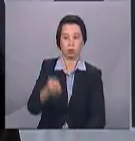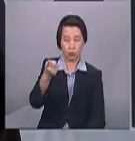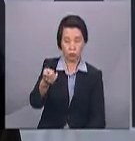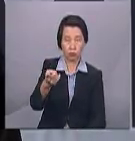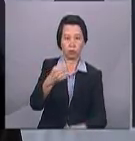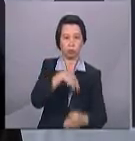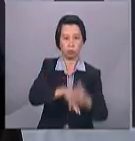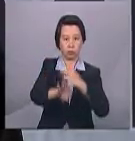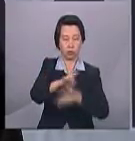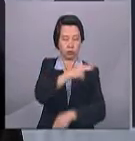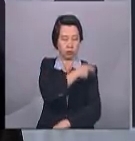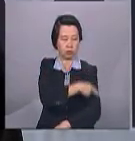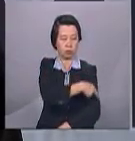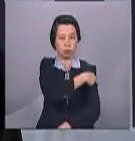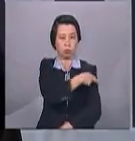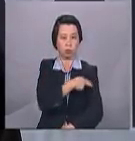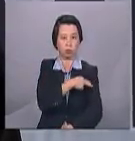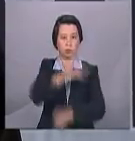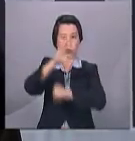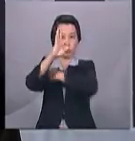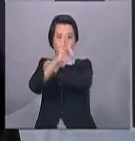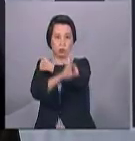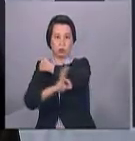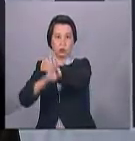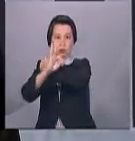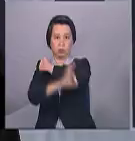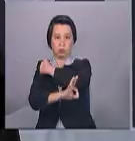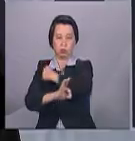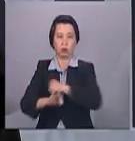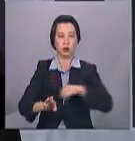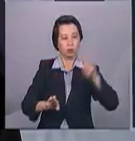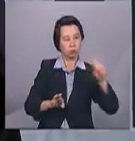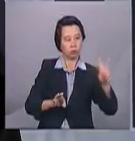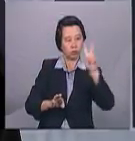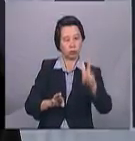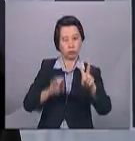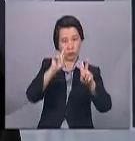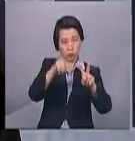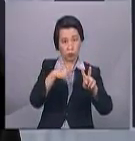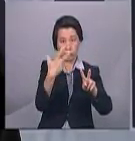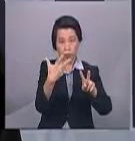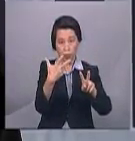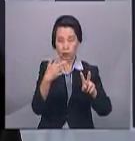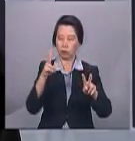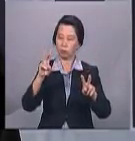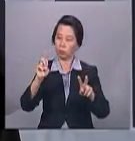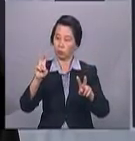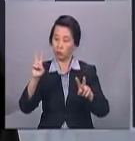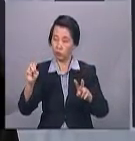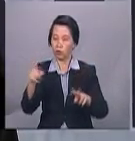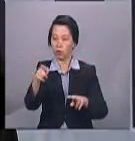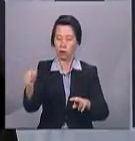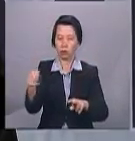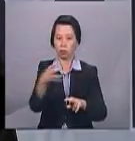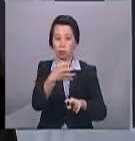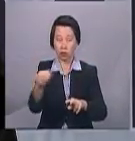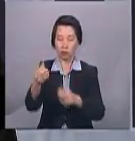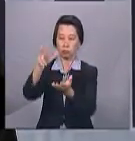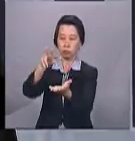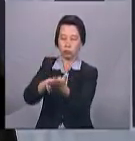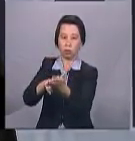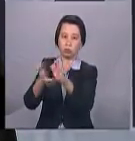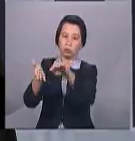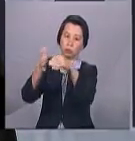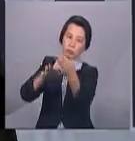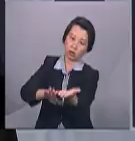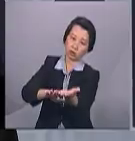di Hospital Tuanku Jaafar, Negeri Sembilan pada 22 Mac 2020 dan disahkan meninggal dunia